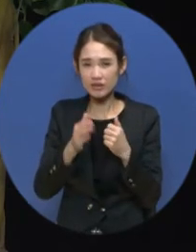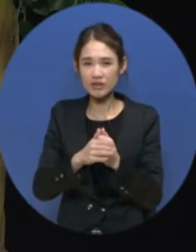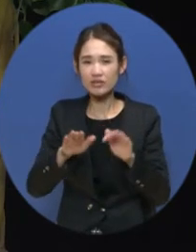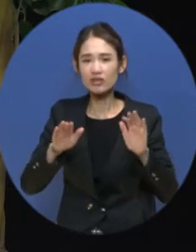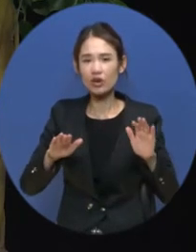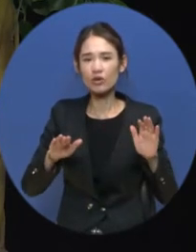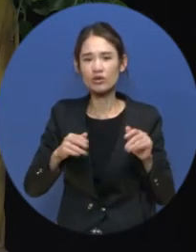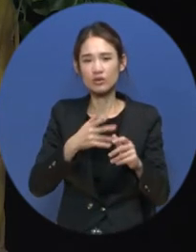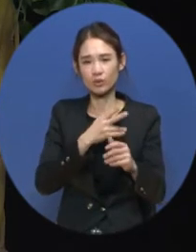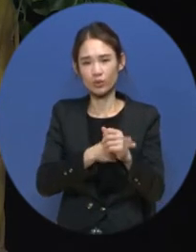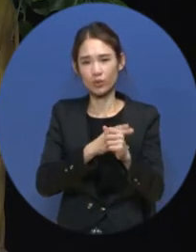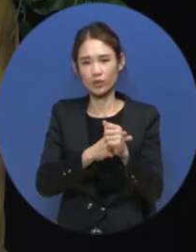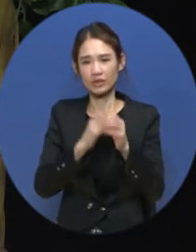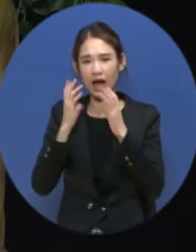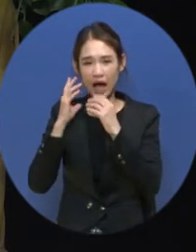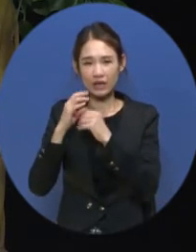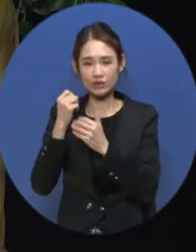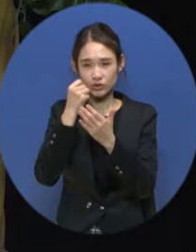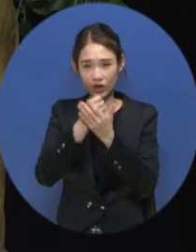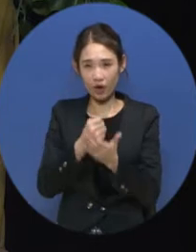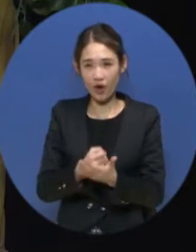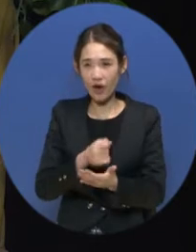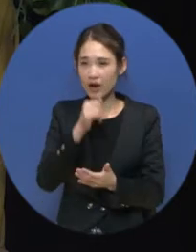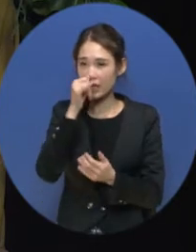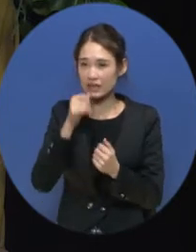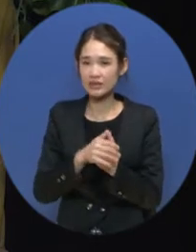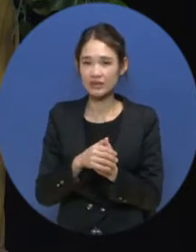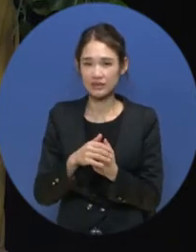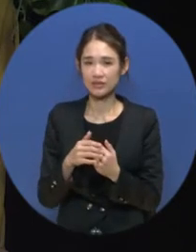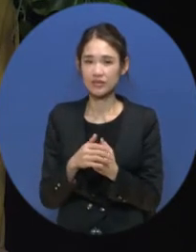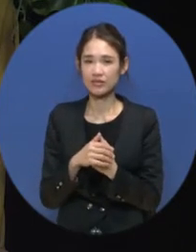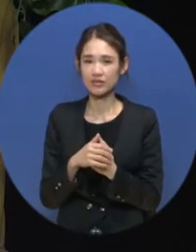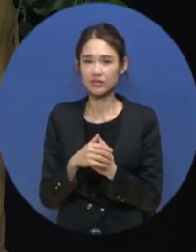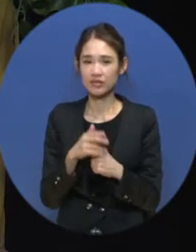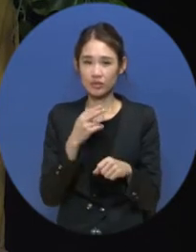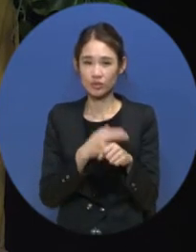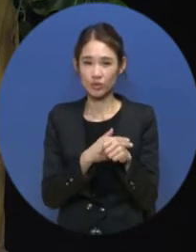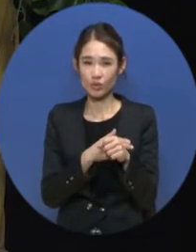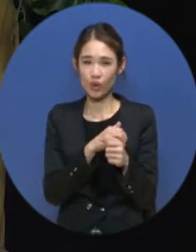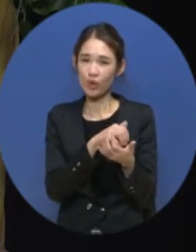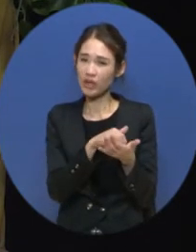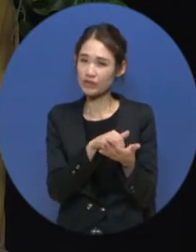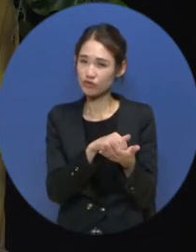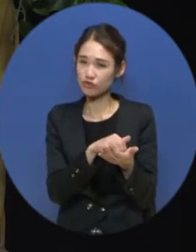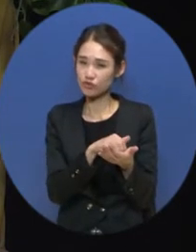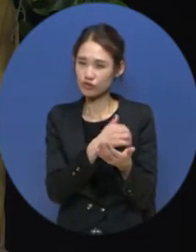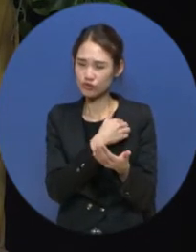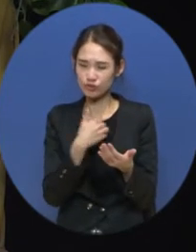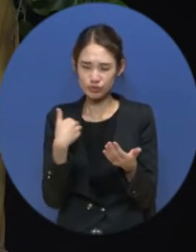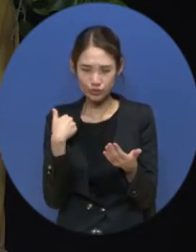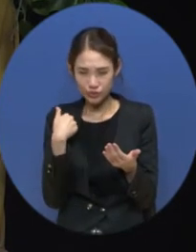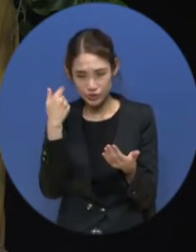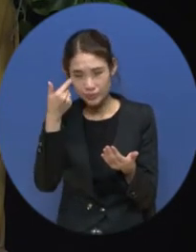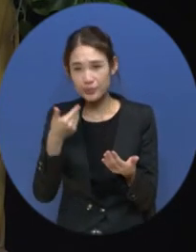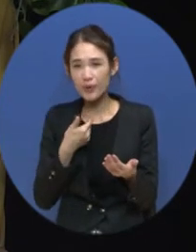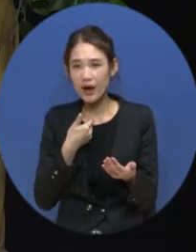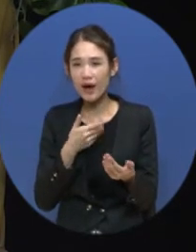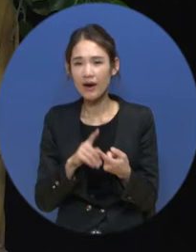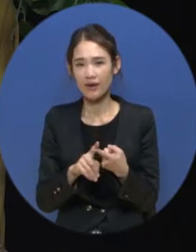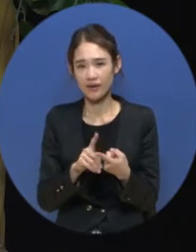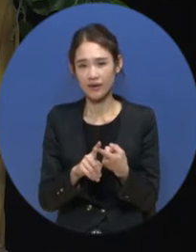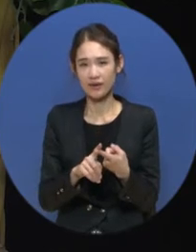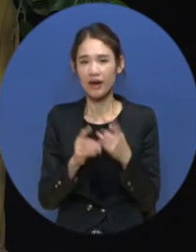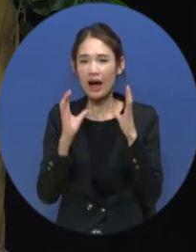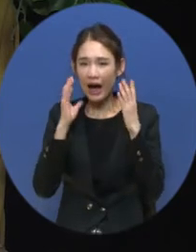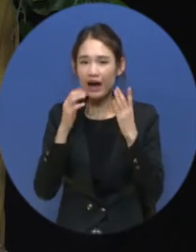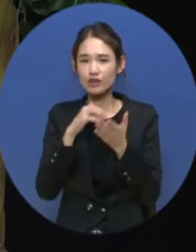네. 그런 교사 대 아동 비율이 정해져 있어요. 그래서 아까 교사 수가 예. 뭐 충분하냐 이런 거는 아이들